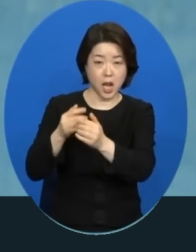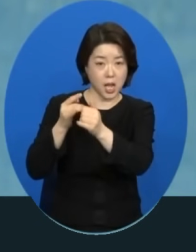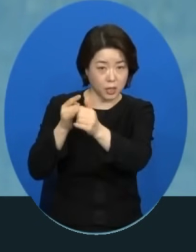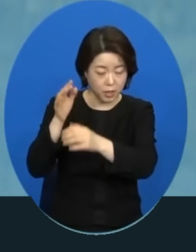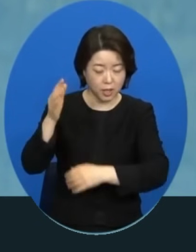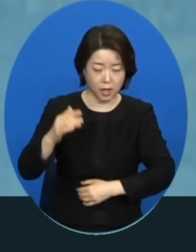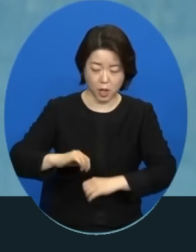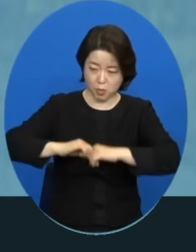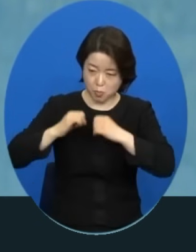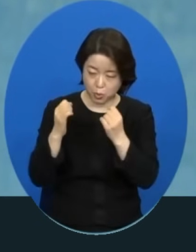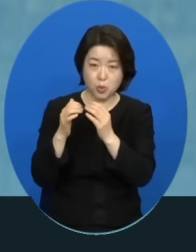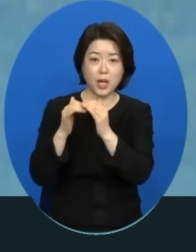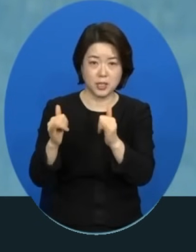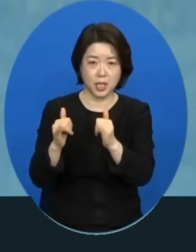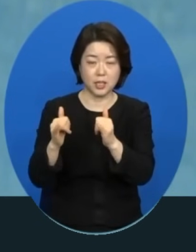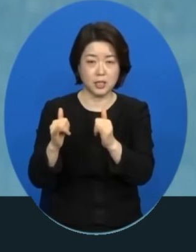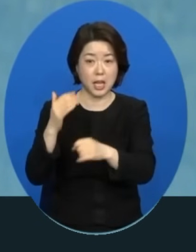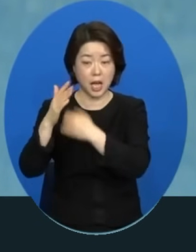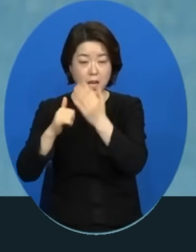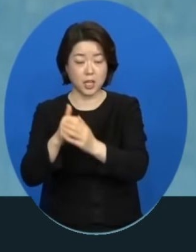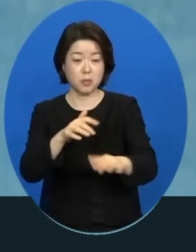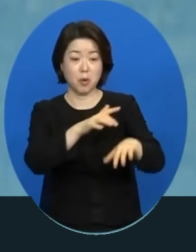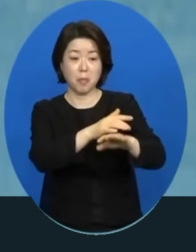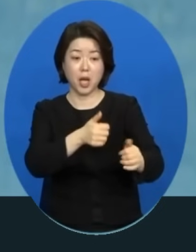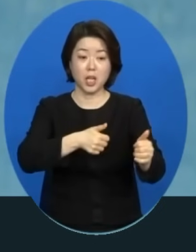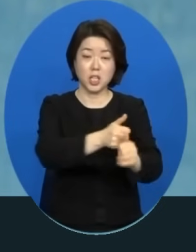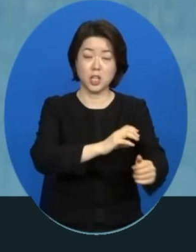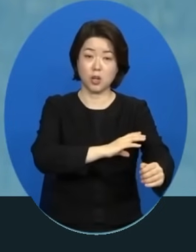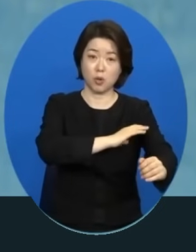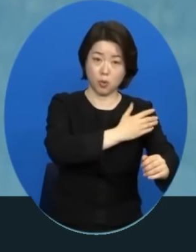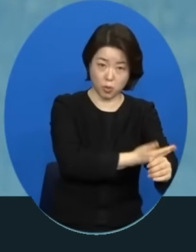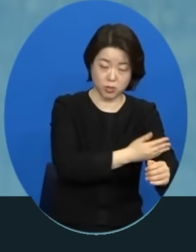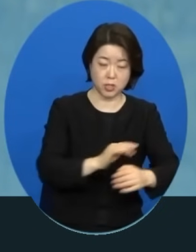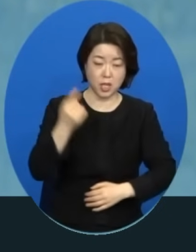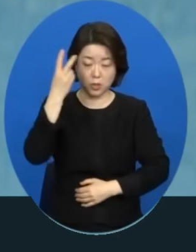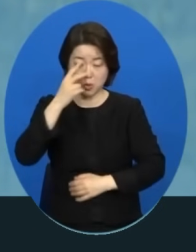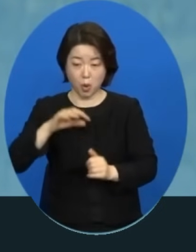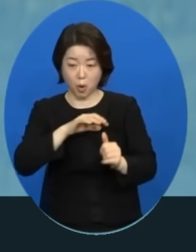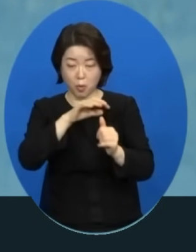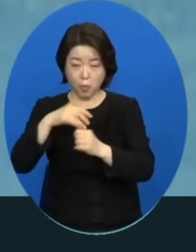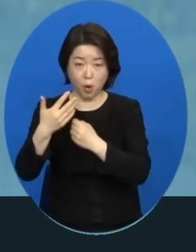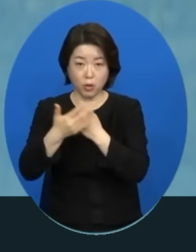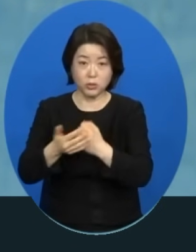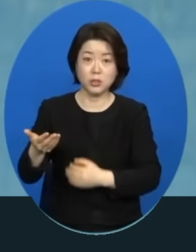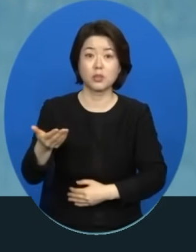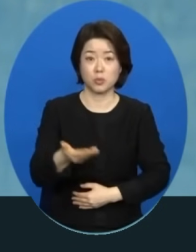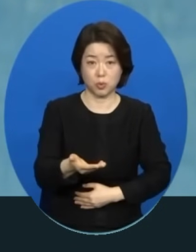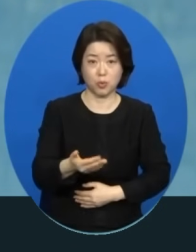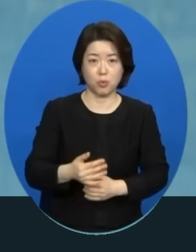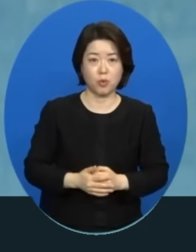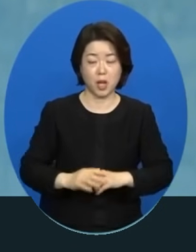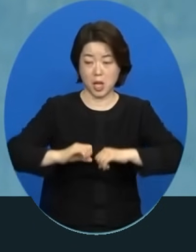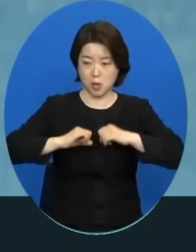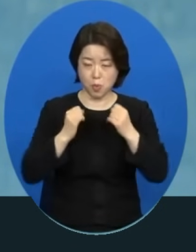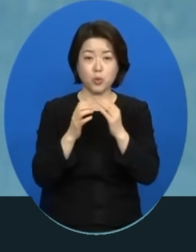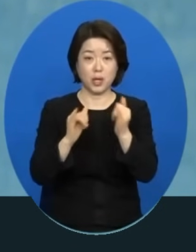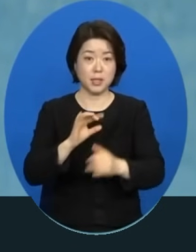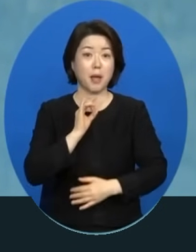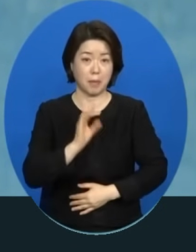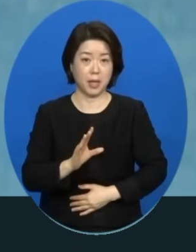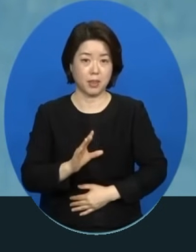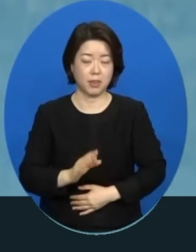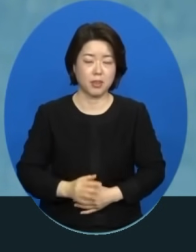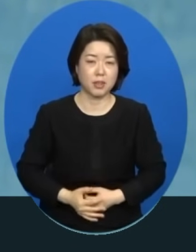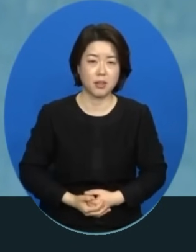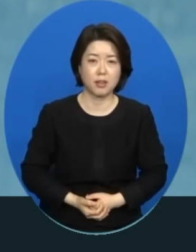자에게 하나님은 마귀를 이길 권세와 그를 보호해 주시는 은혜를 주시는 거예요. 복종한 자에게만.